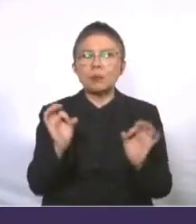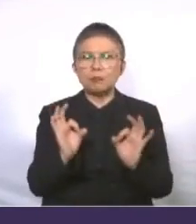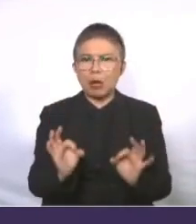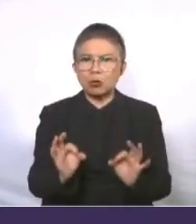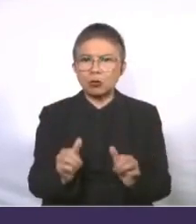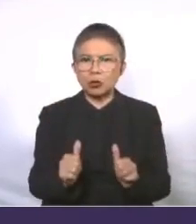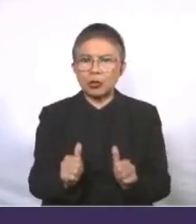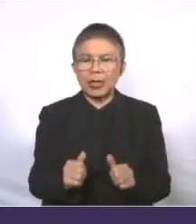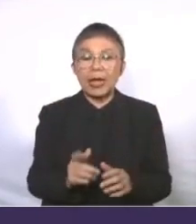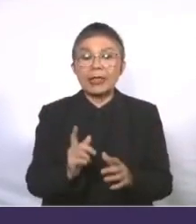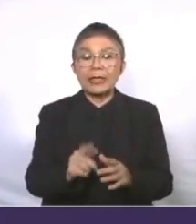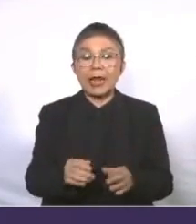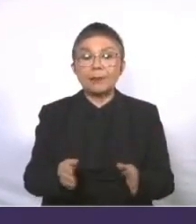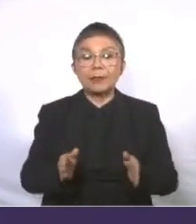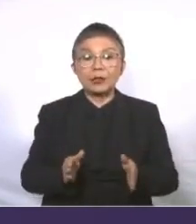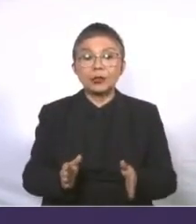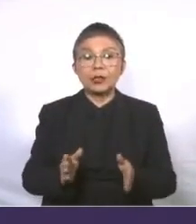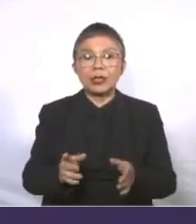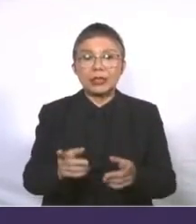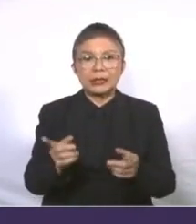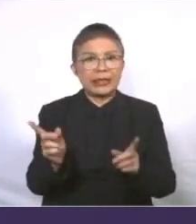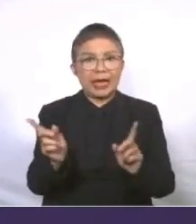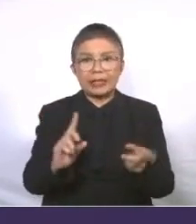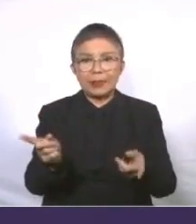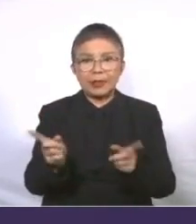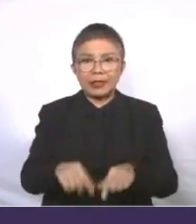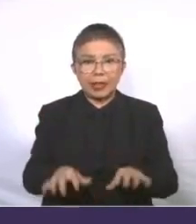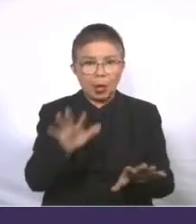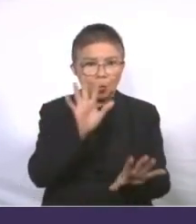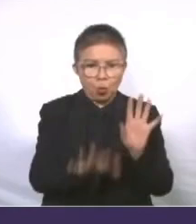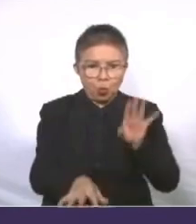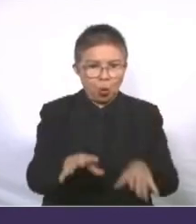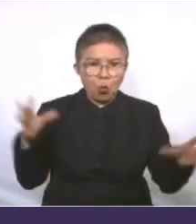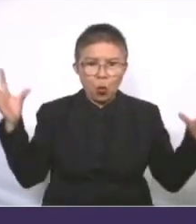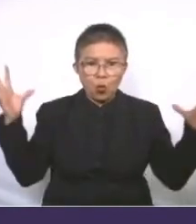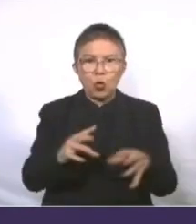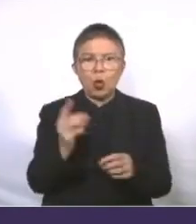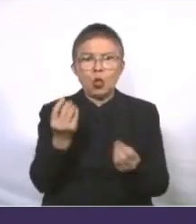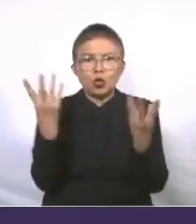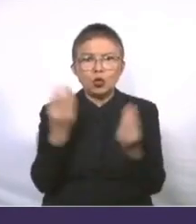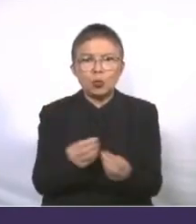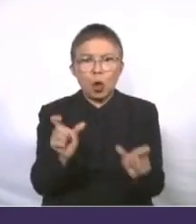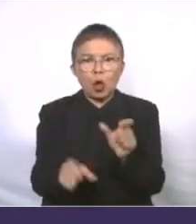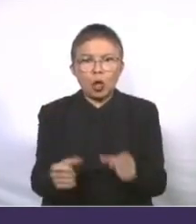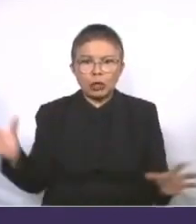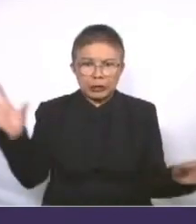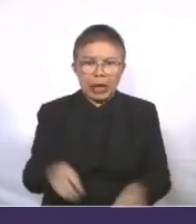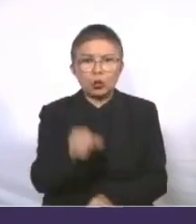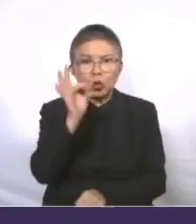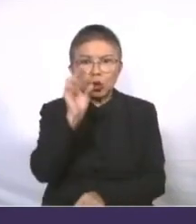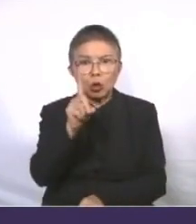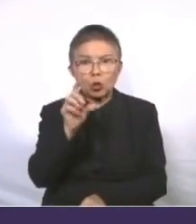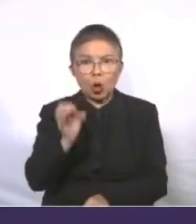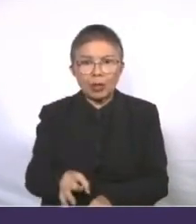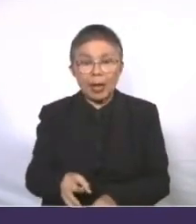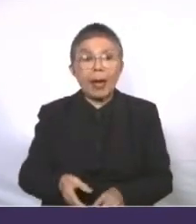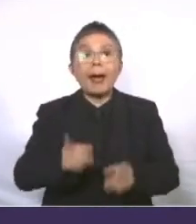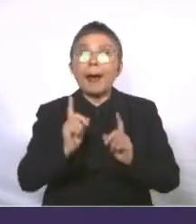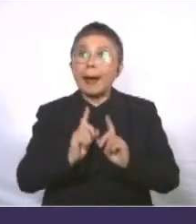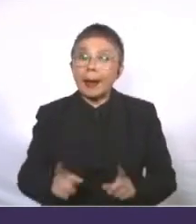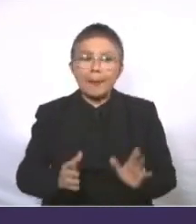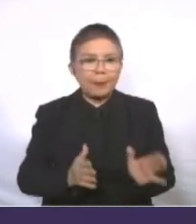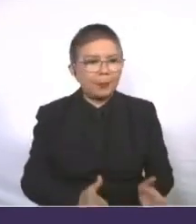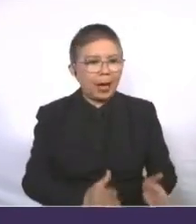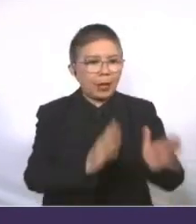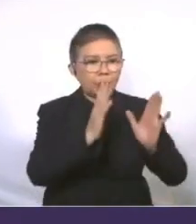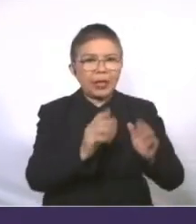dan dalam kerangka agar tidak terjadi penumpukan penduduk di dalam satu perkotaan maka pembangunan perkotaan